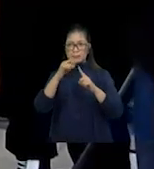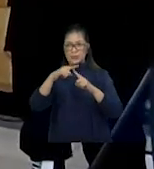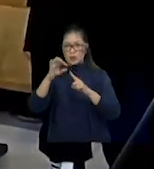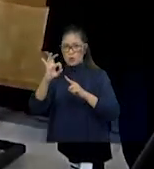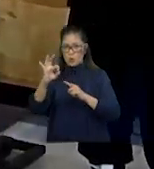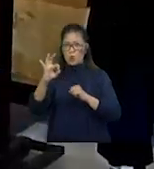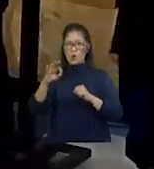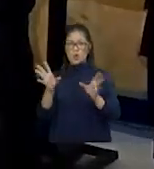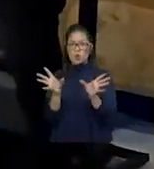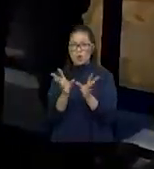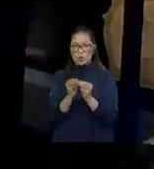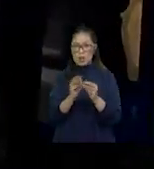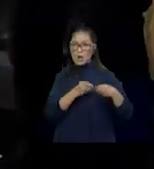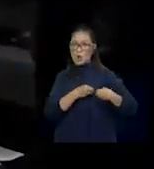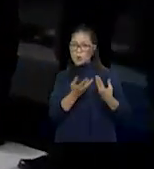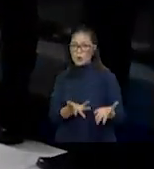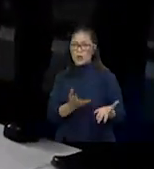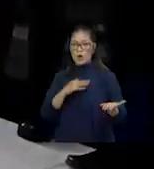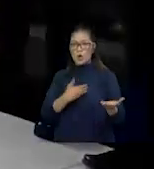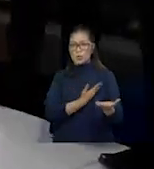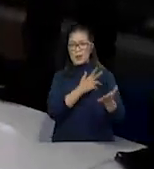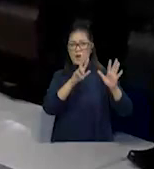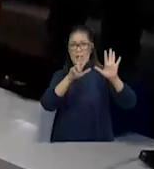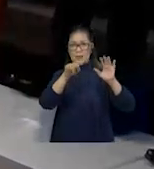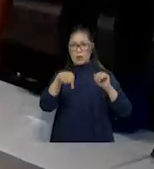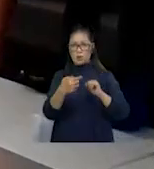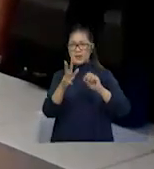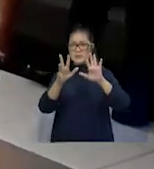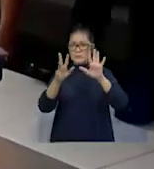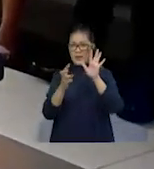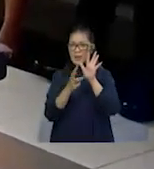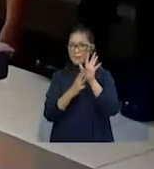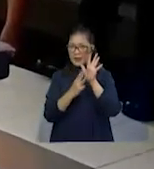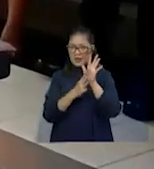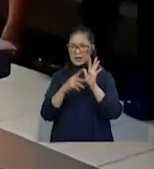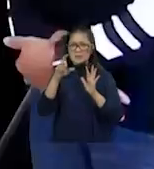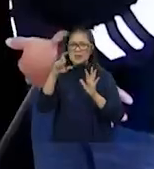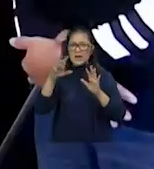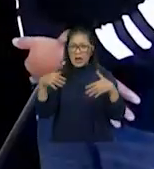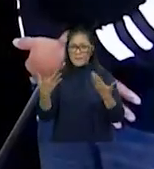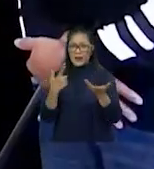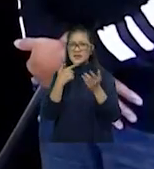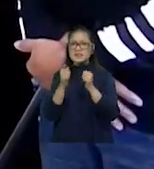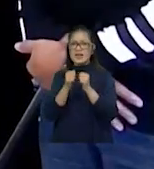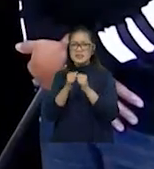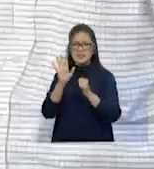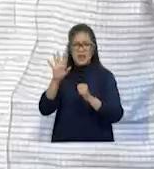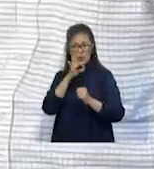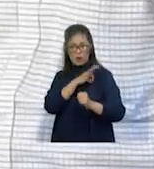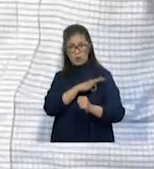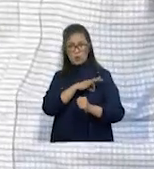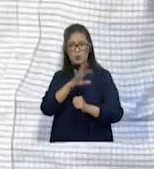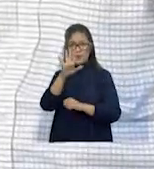total kerugian korban mencapai 8,9 miliar rupiah. Modus pelaku menjanjikan korban mendapatkan keuntungan 5%